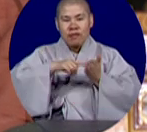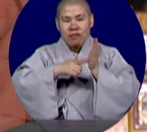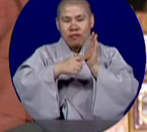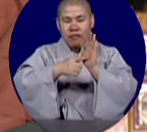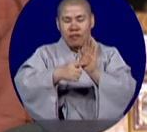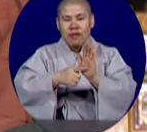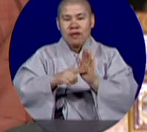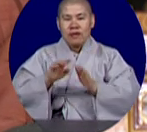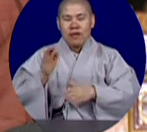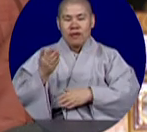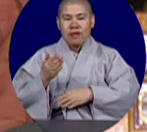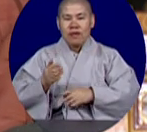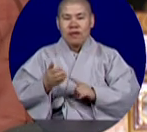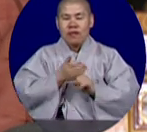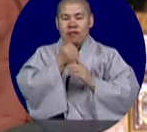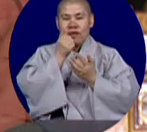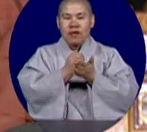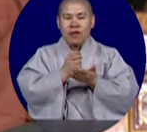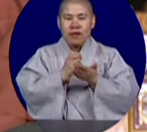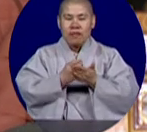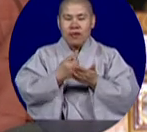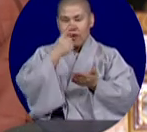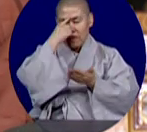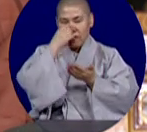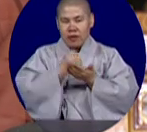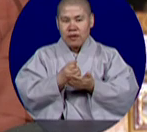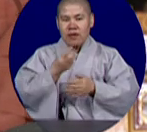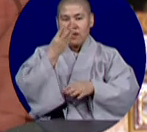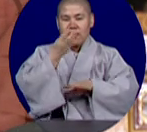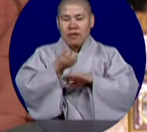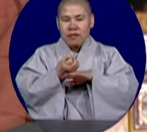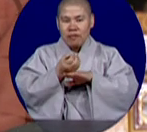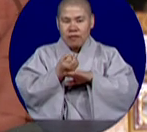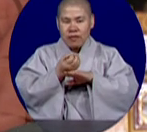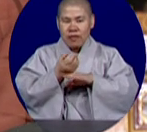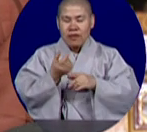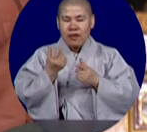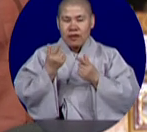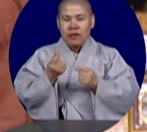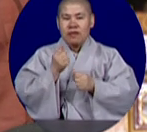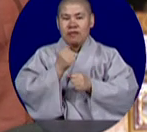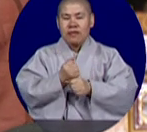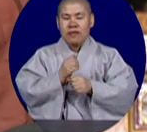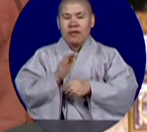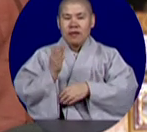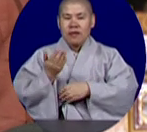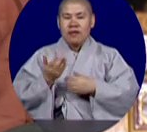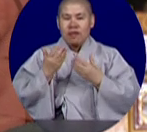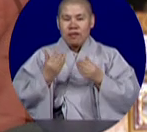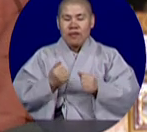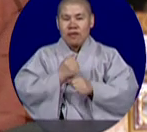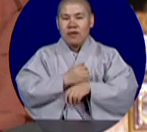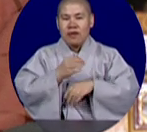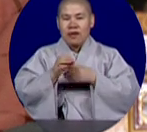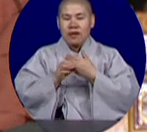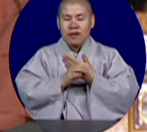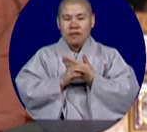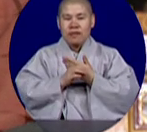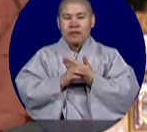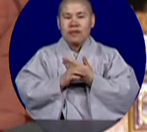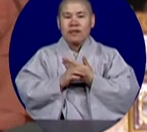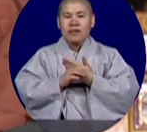그래서 불법성 삼보라는 것은 이렇게 중요합니다. 그러면 이걸 비유로 말하면 뭐가